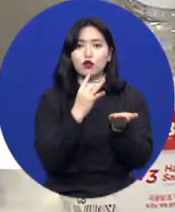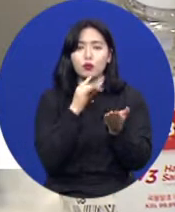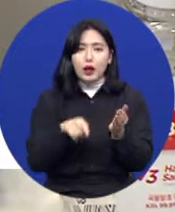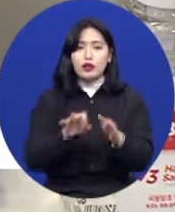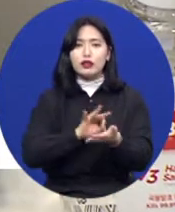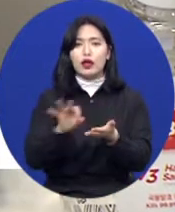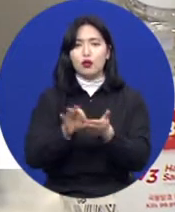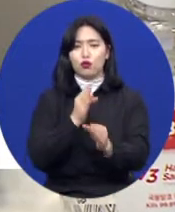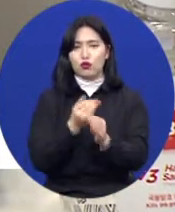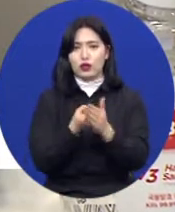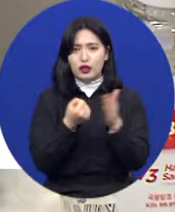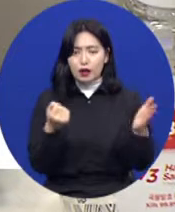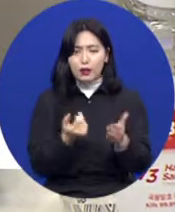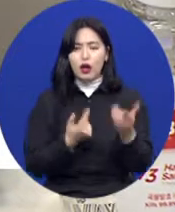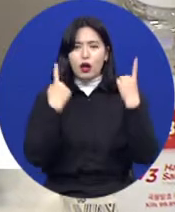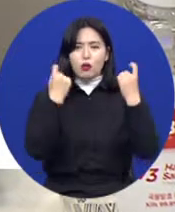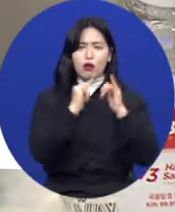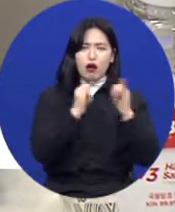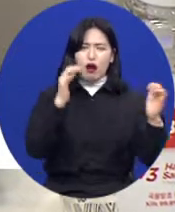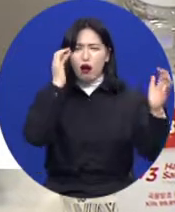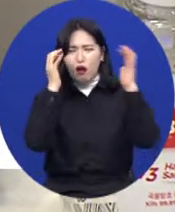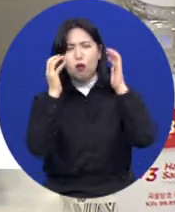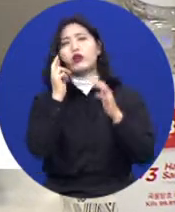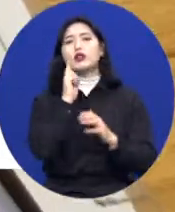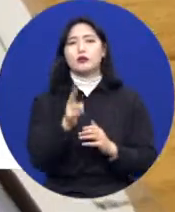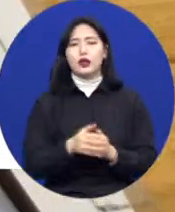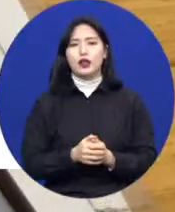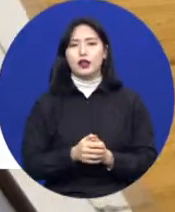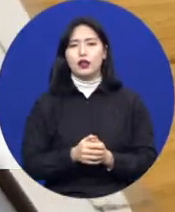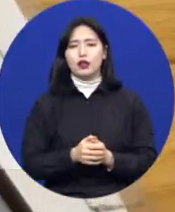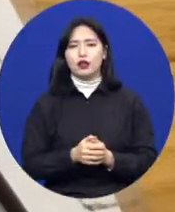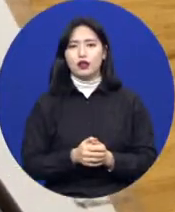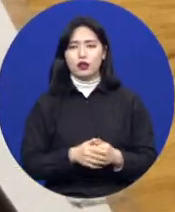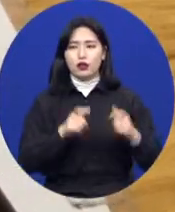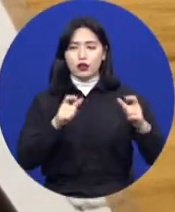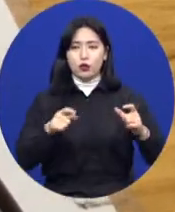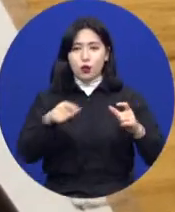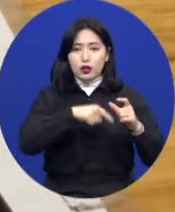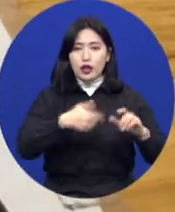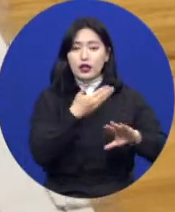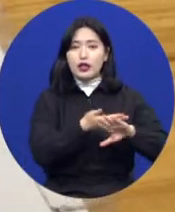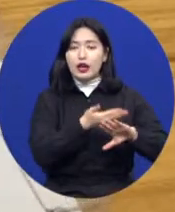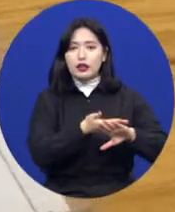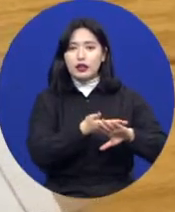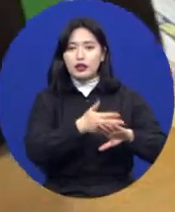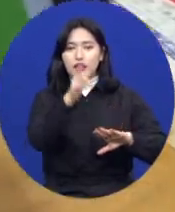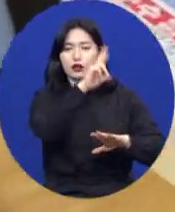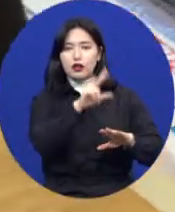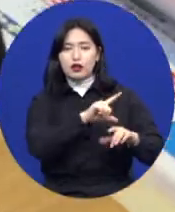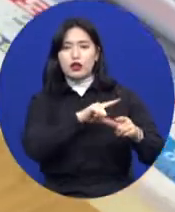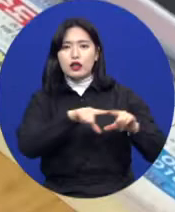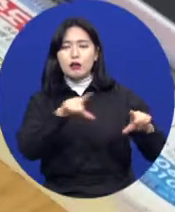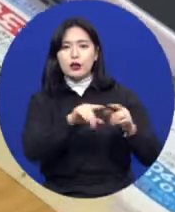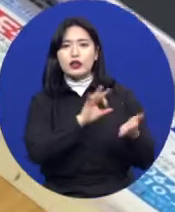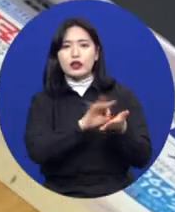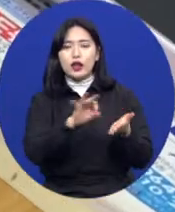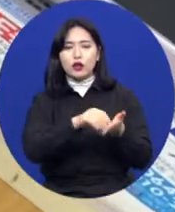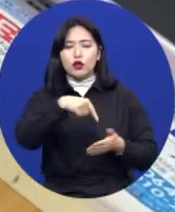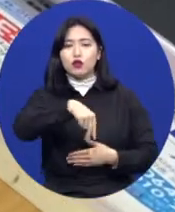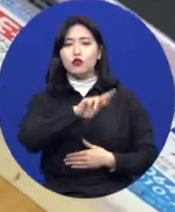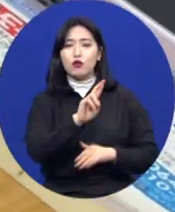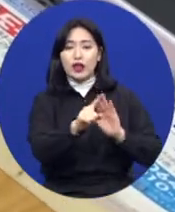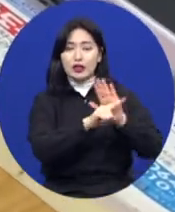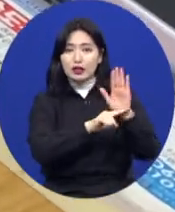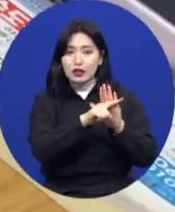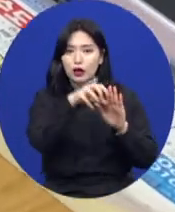보니 관광객들의 혼란은 더 심합니다. 도내에는 다른 지역에서 일반적으로 사용하는 QR코드